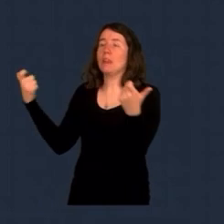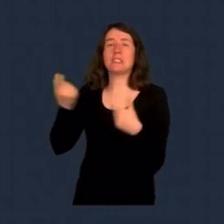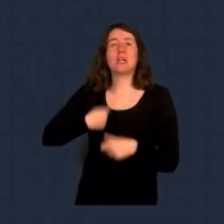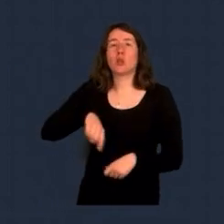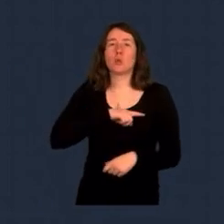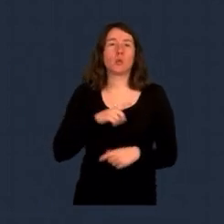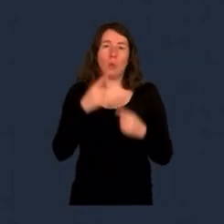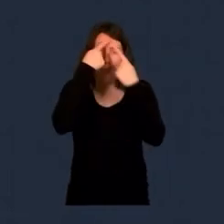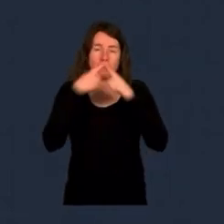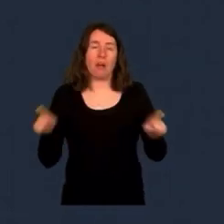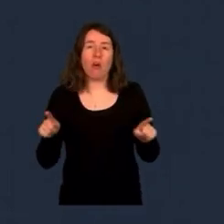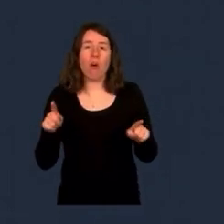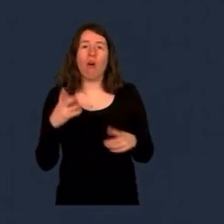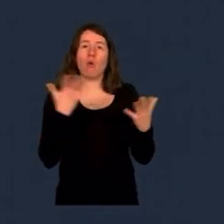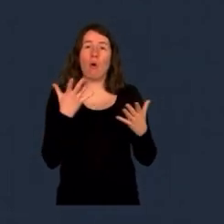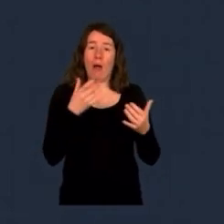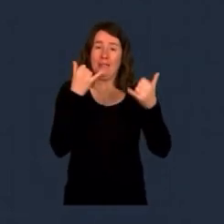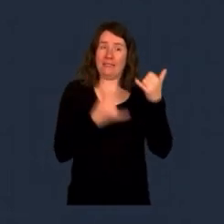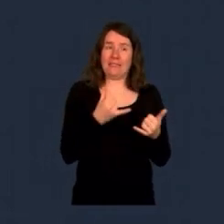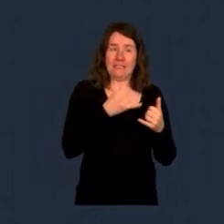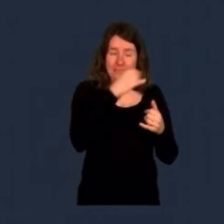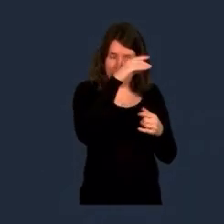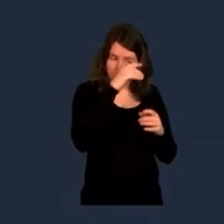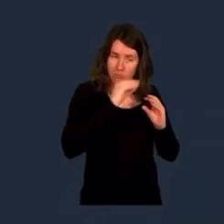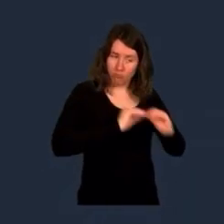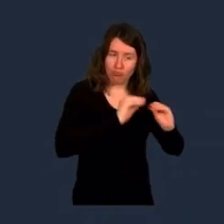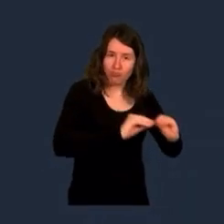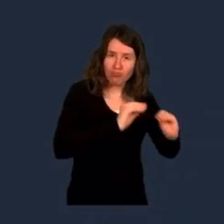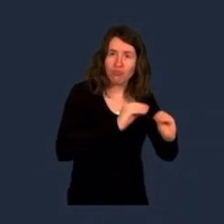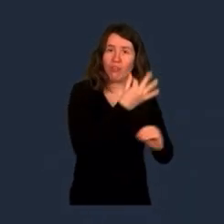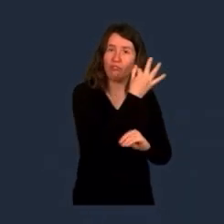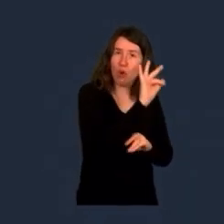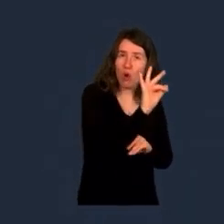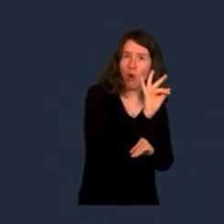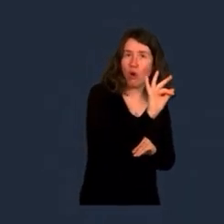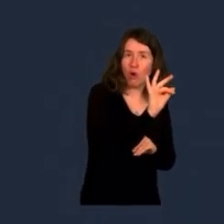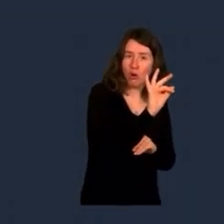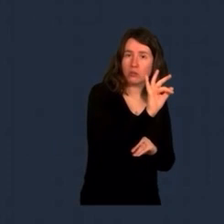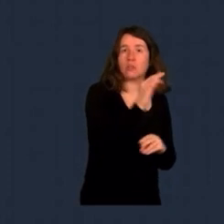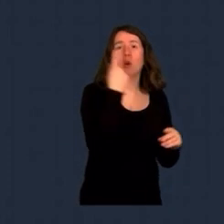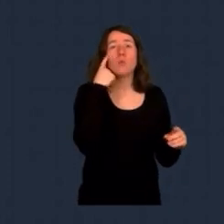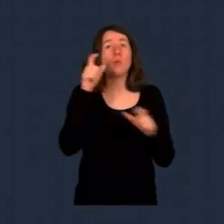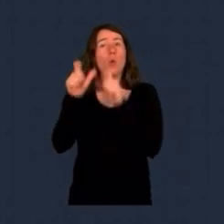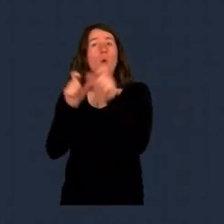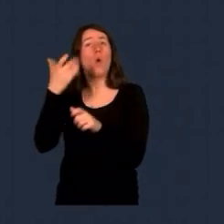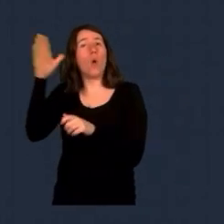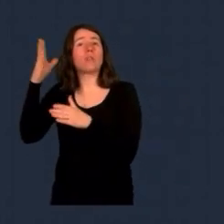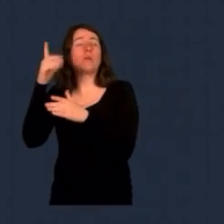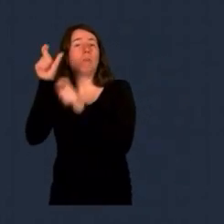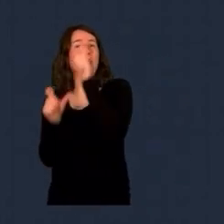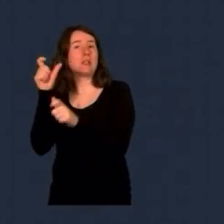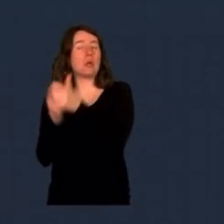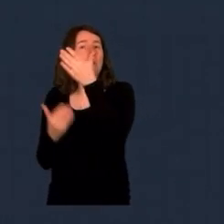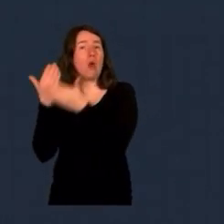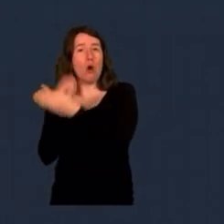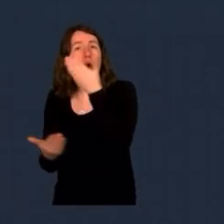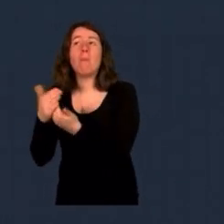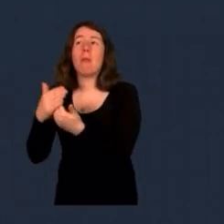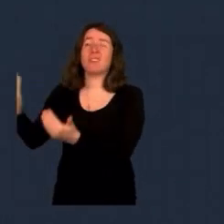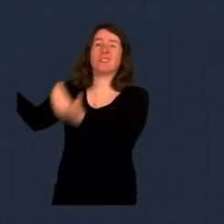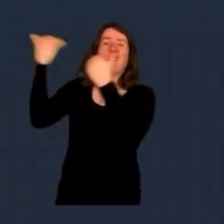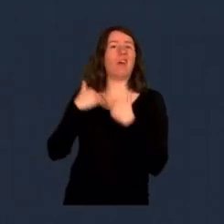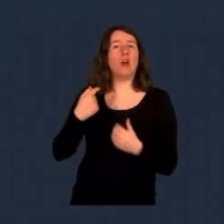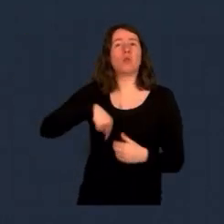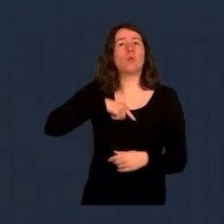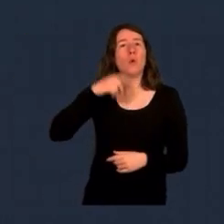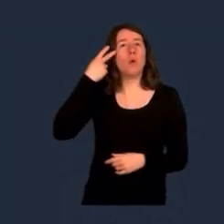pour en recruter des étrangers. Ça présente donc non seulement un caractère anthropique peu soutenable, mais ça s'apparente également, si l'on en croit